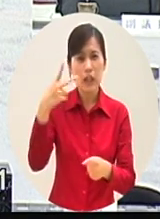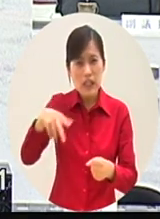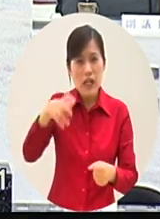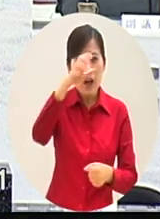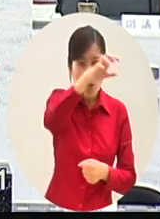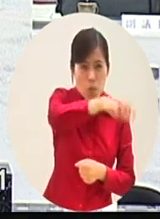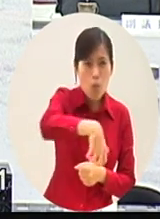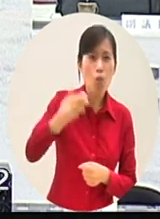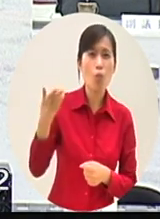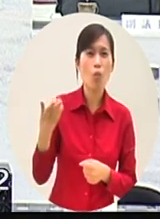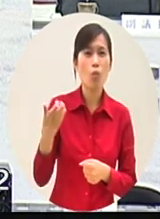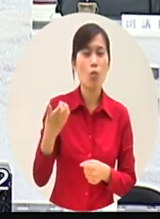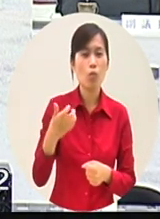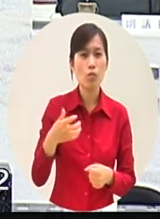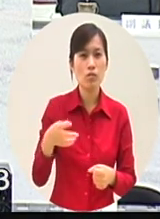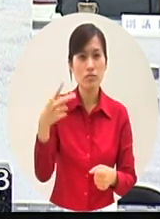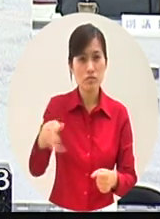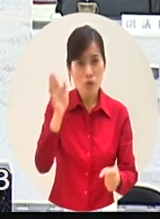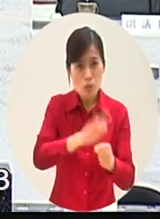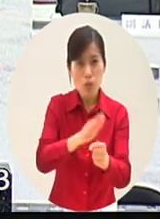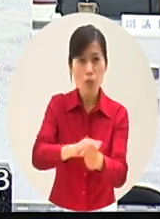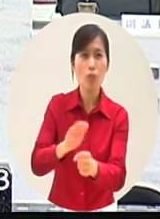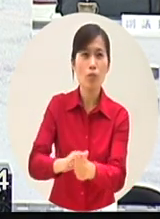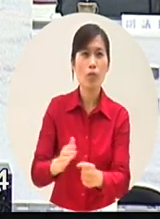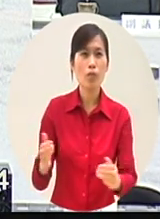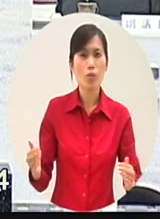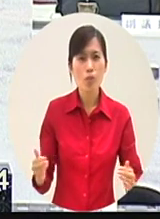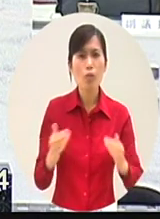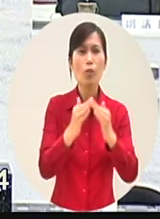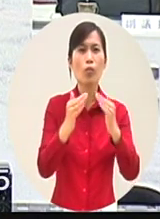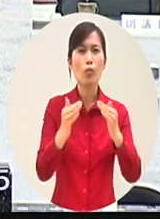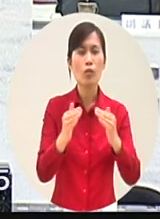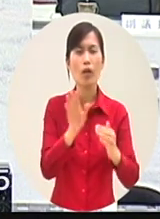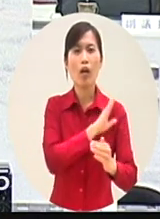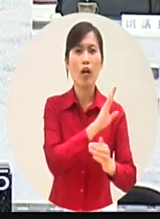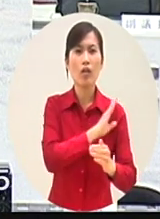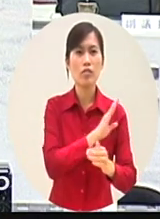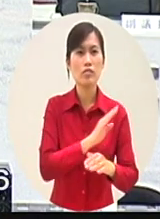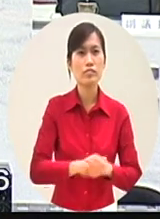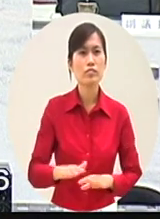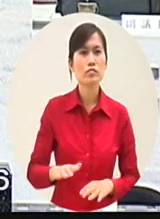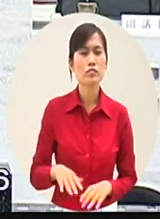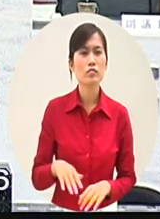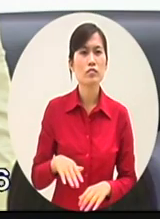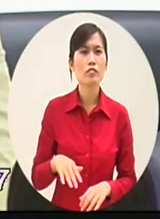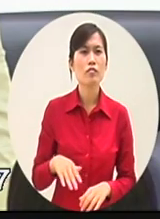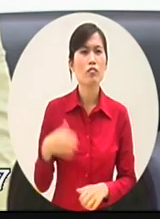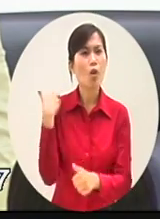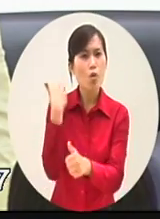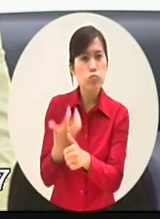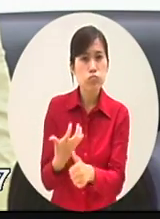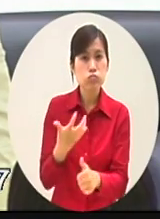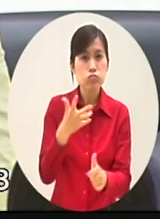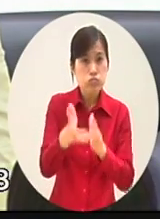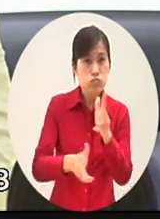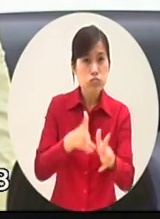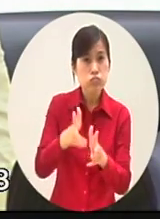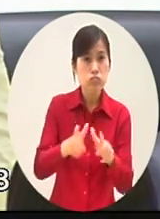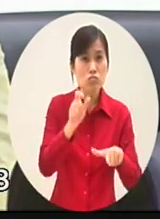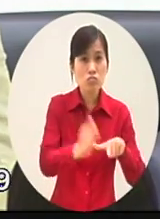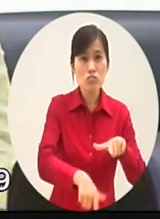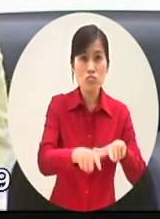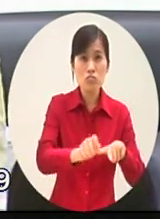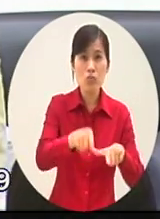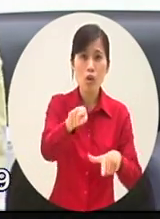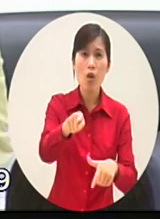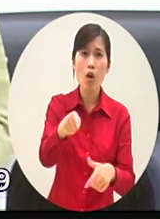扣起来，佮钉空的，唔知拢起。 所以他那个是不是我们的包商也要出面来解决啊？对不？嘿呀、啊，他总不